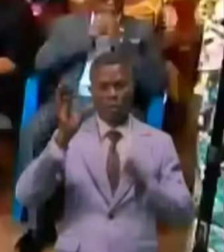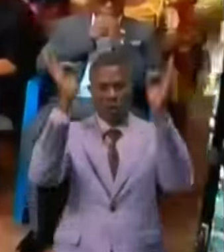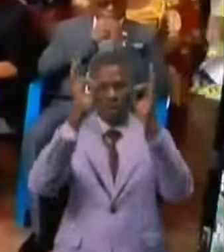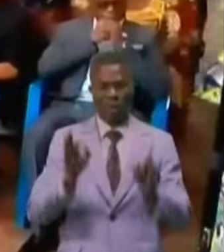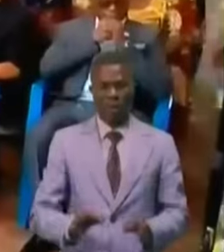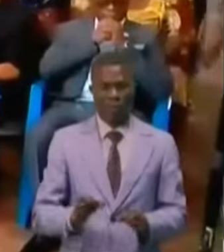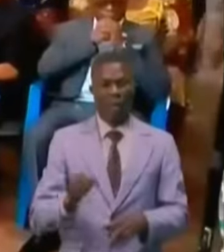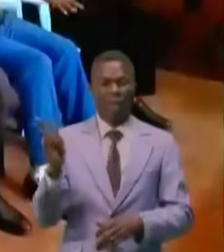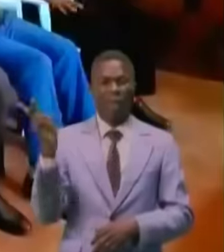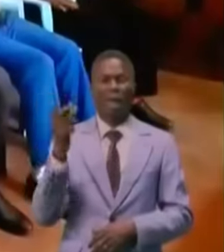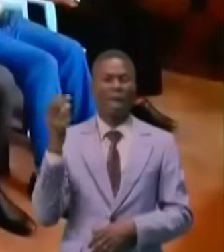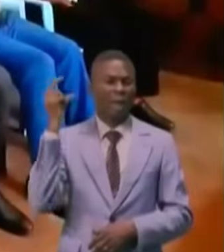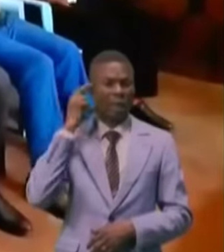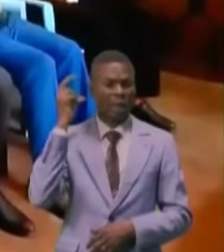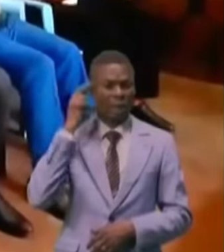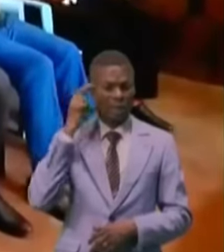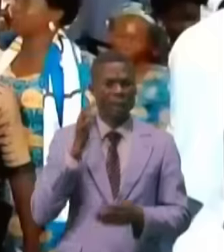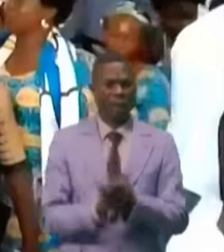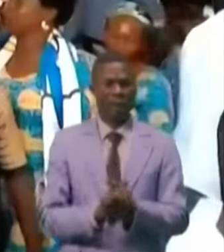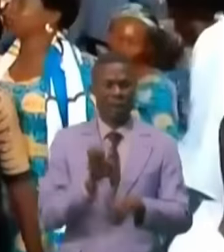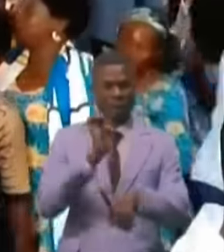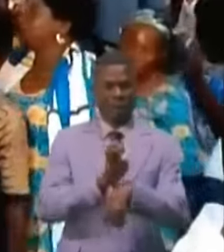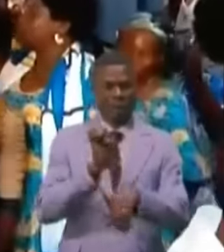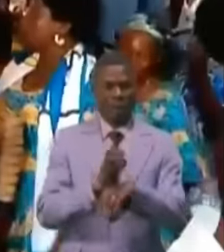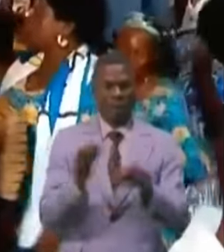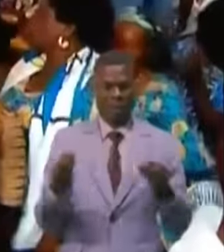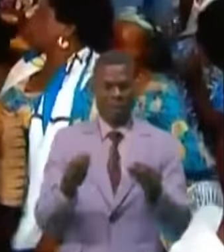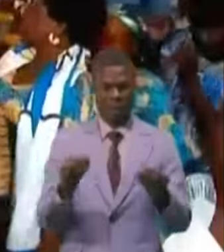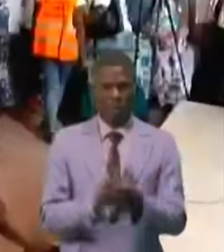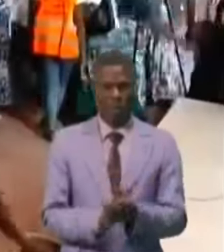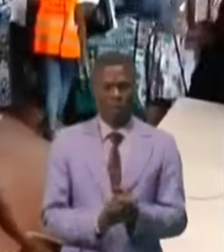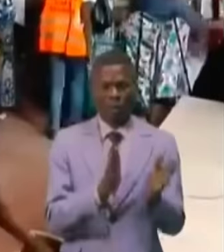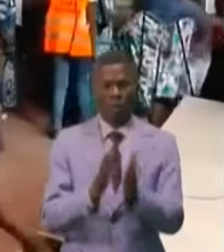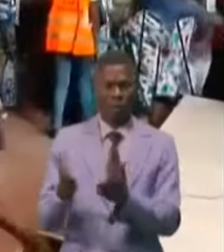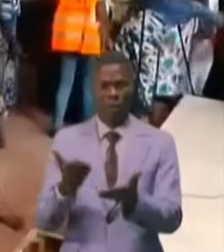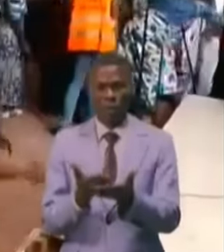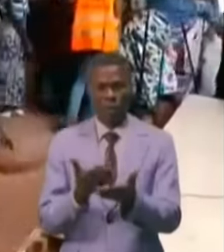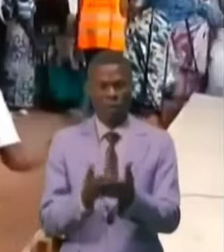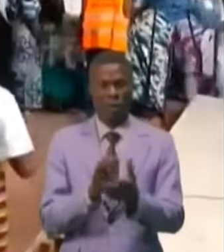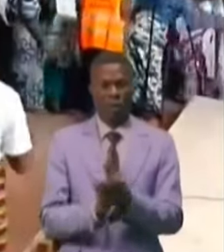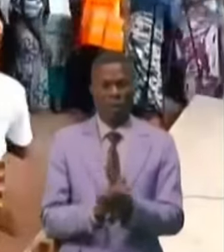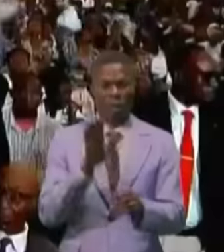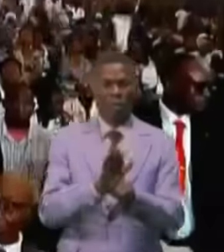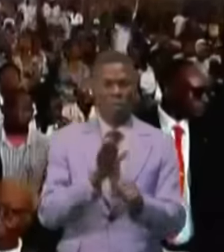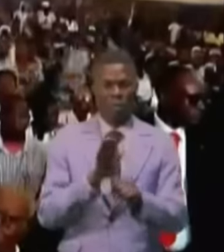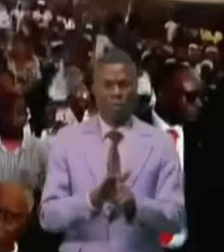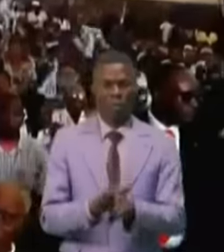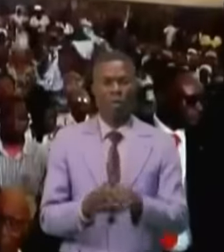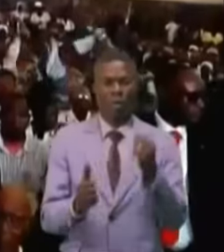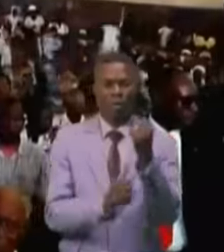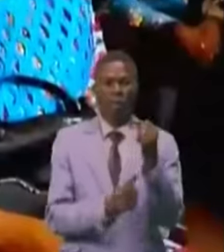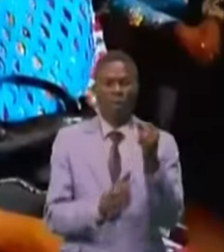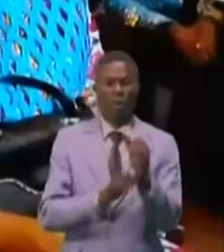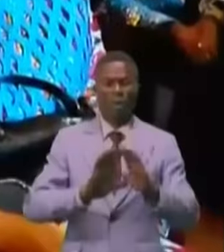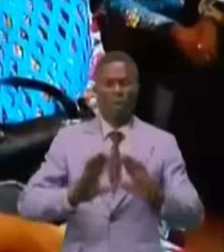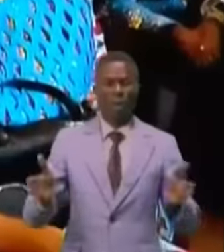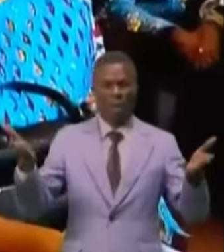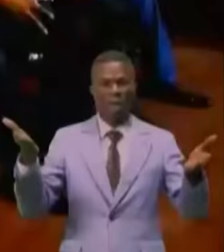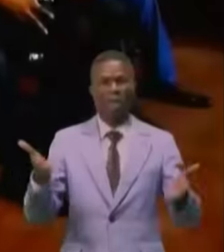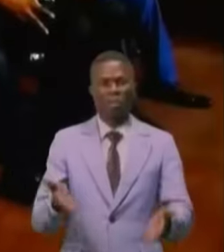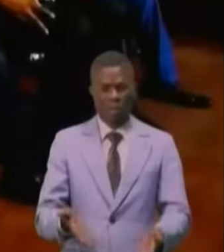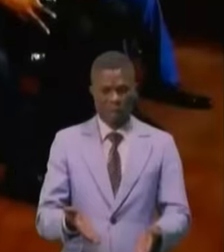à la paroisse Notre-Dame de Katoka en vue de remercier Dieu pour le coup d'état manqué. Plusieurs centaines de combattantes et combattants de